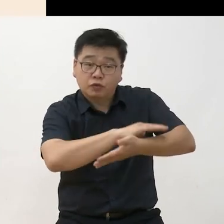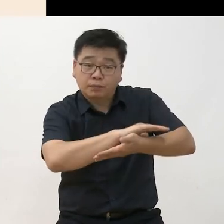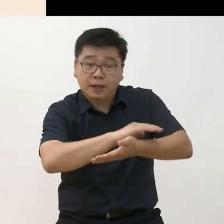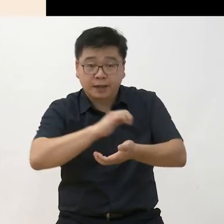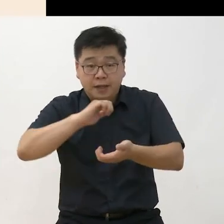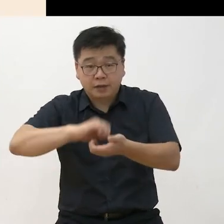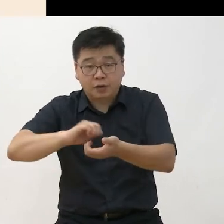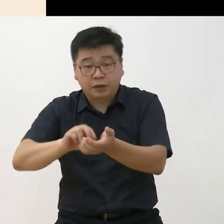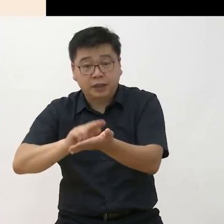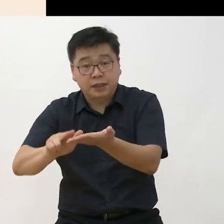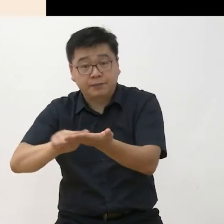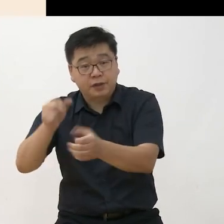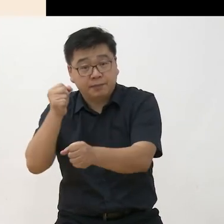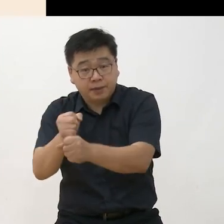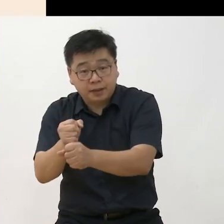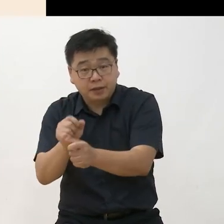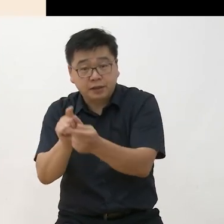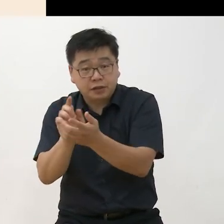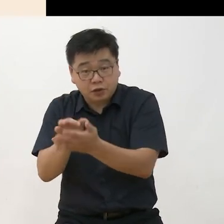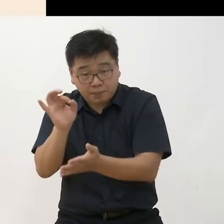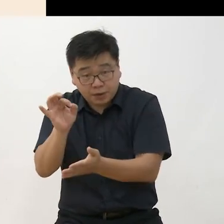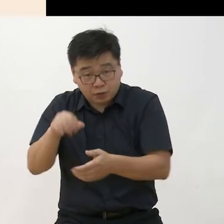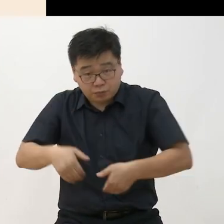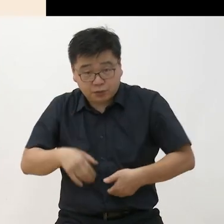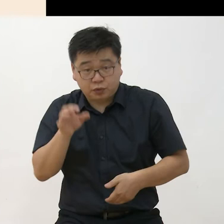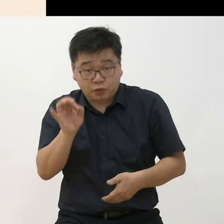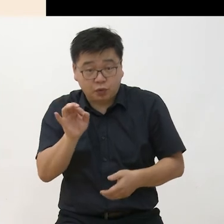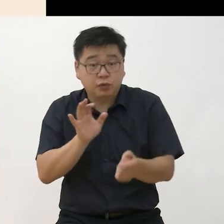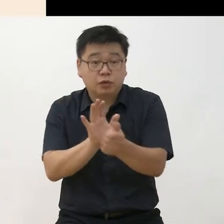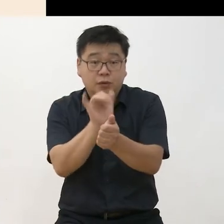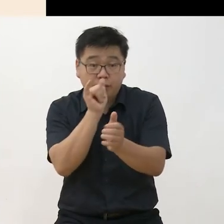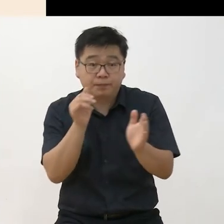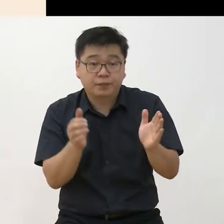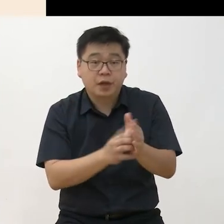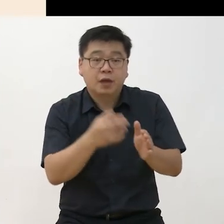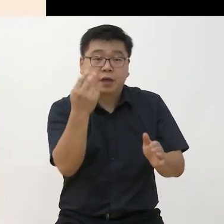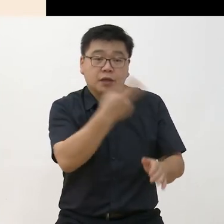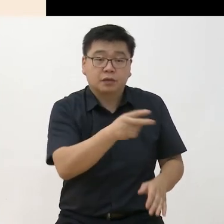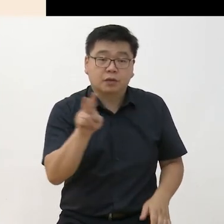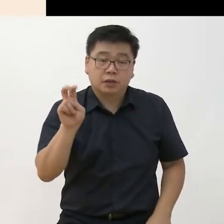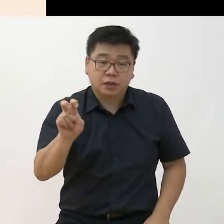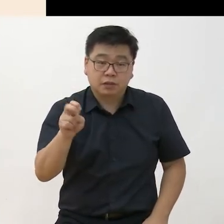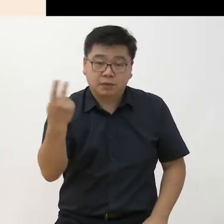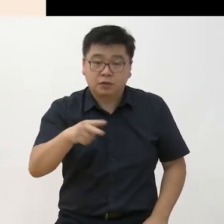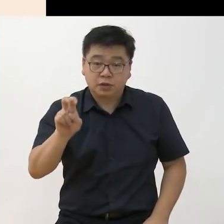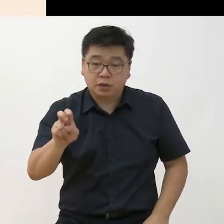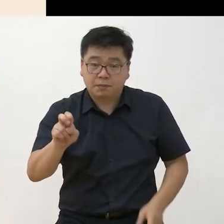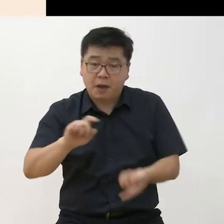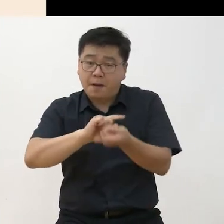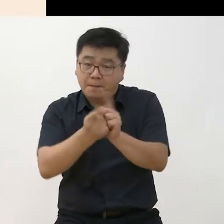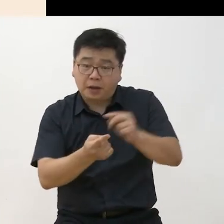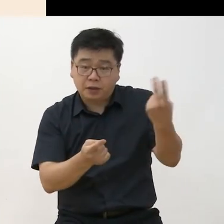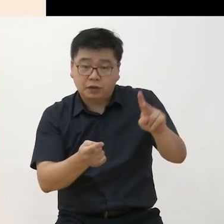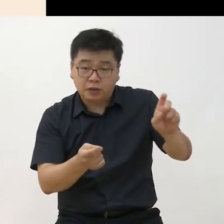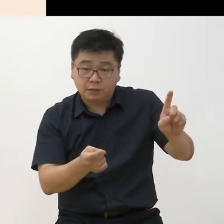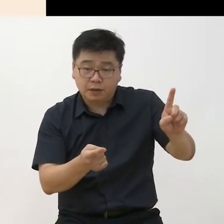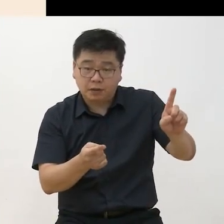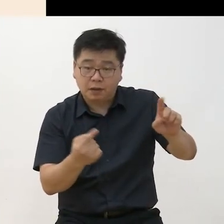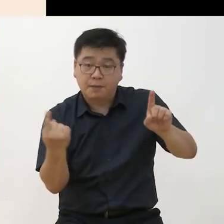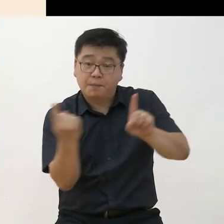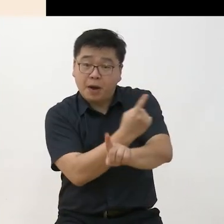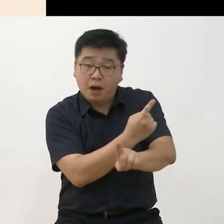간행물 발간에 소요되는 직접 경비를 지원을 하고 있고요. 2020년과 다르게 이제 신청자